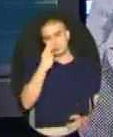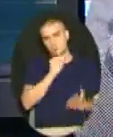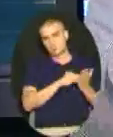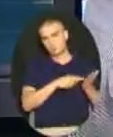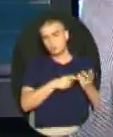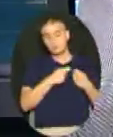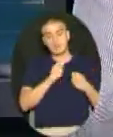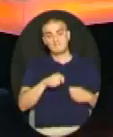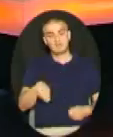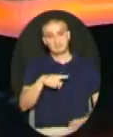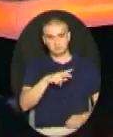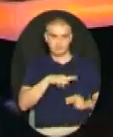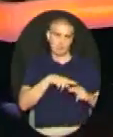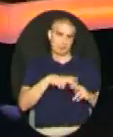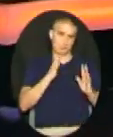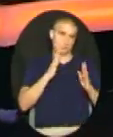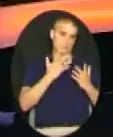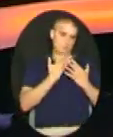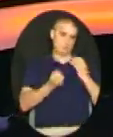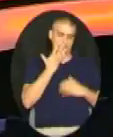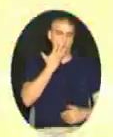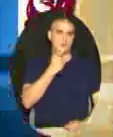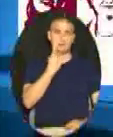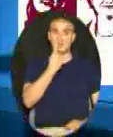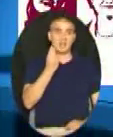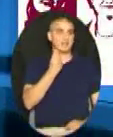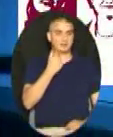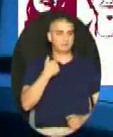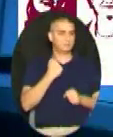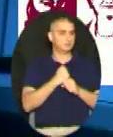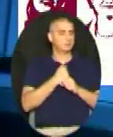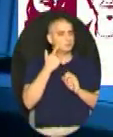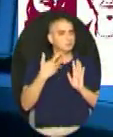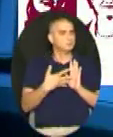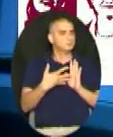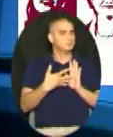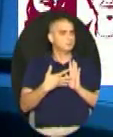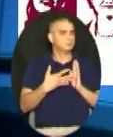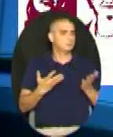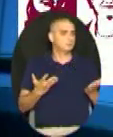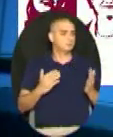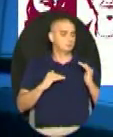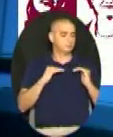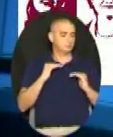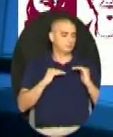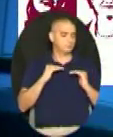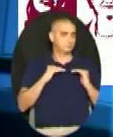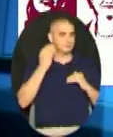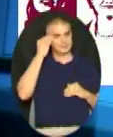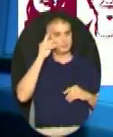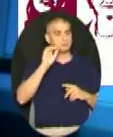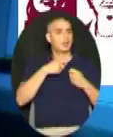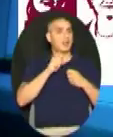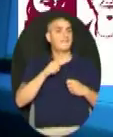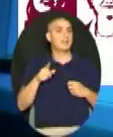הנתונים לגבי חברי הכנסת, ואז זה יהיה מאוד מאוד מאוד בולט. אחד הדברים שעשינו זה לבדוק ממוצע אזכורים של